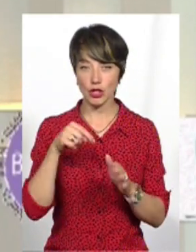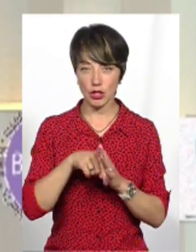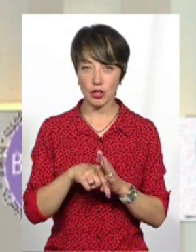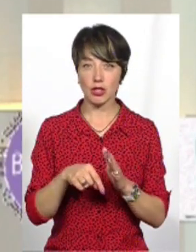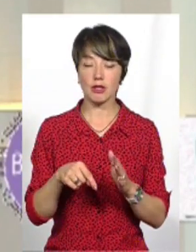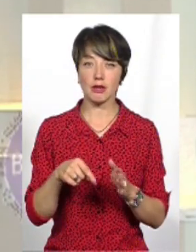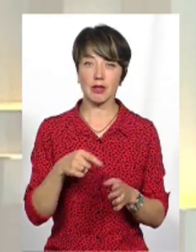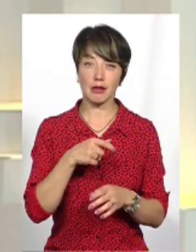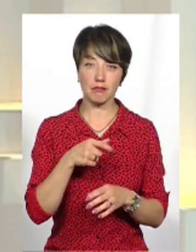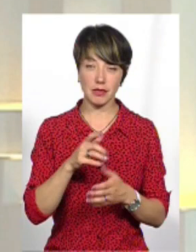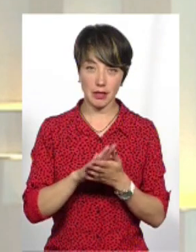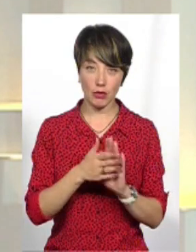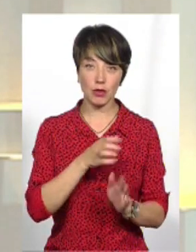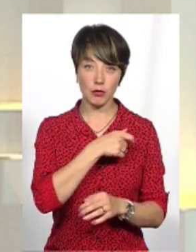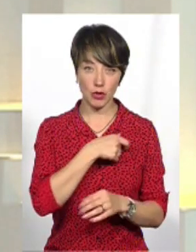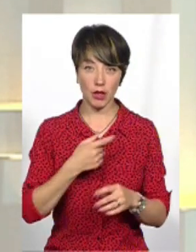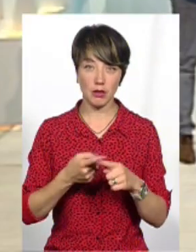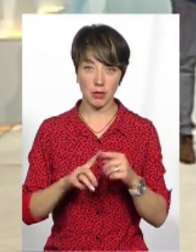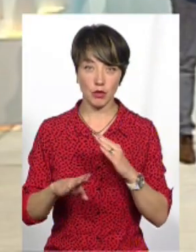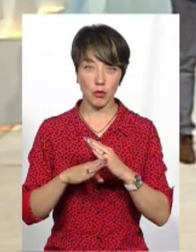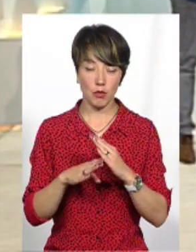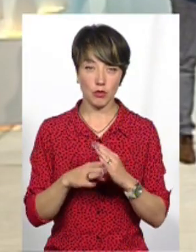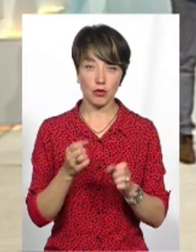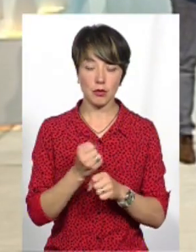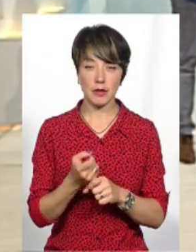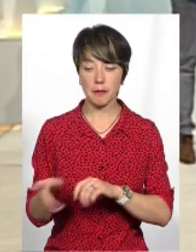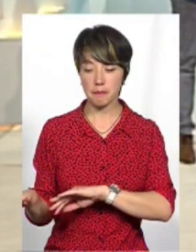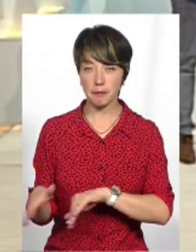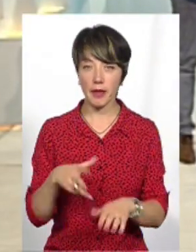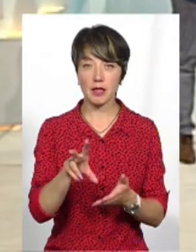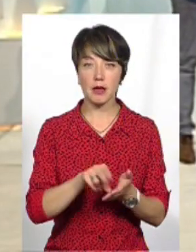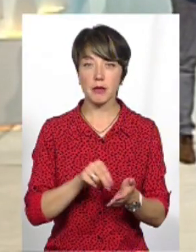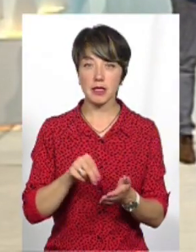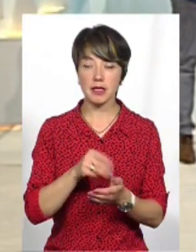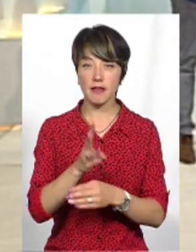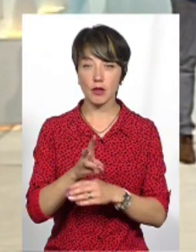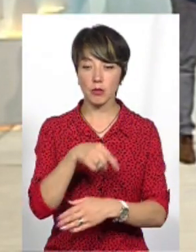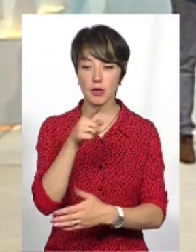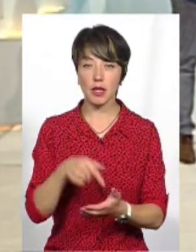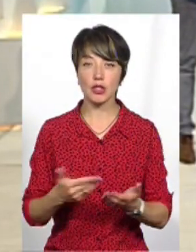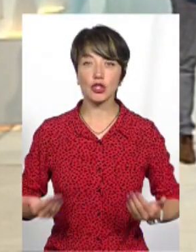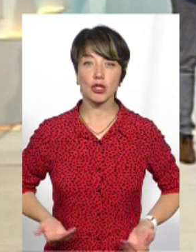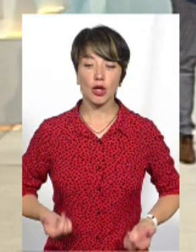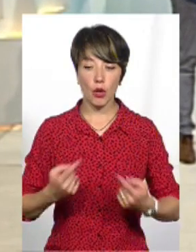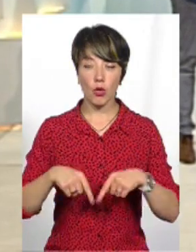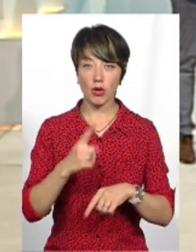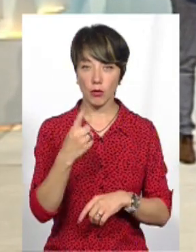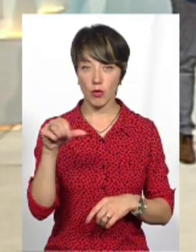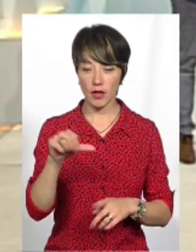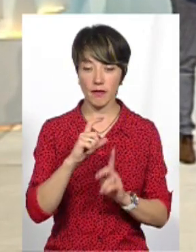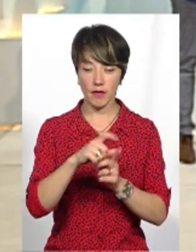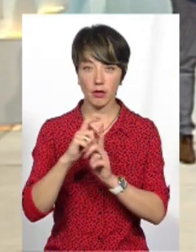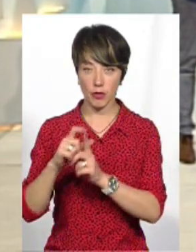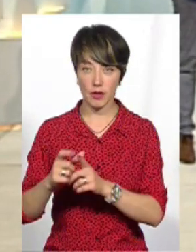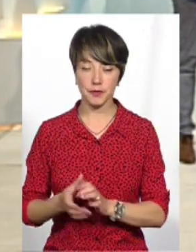сьогоднішній день, повірте мені, що я зроблю все лише. І маємо записані відеопитання від жителів округу по хвилині. Будете мати